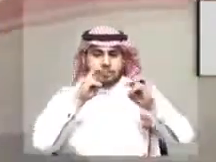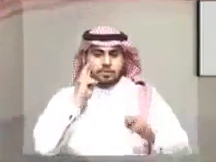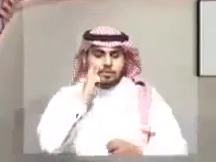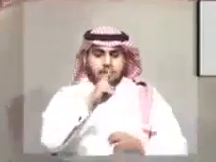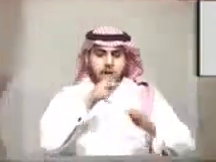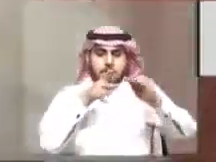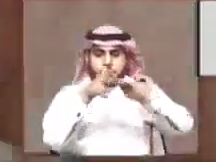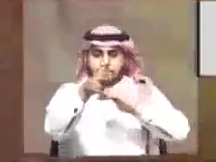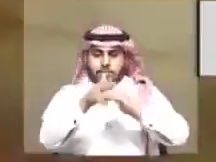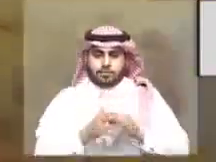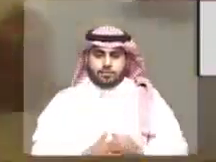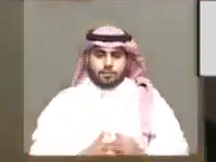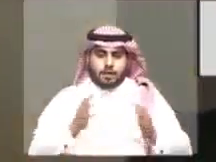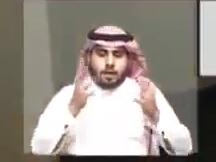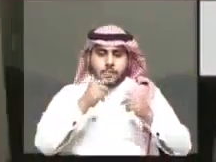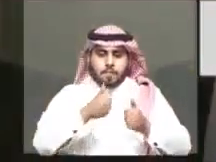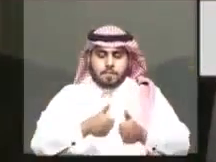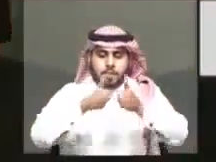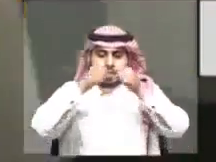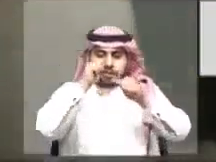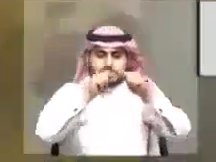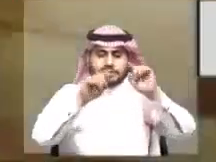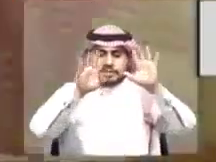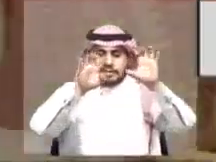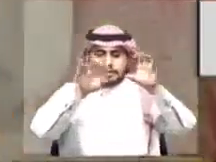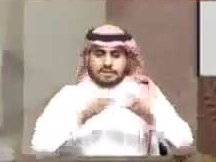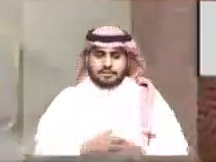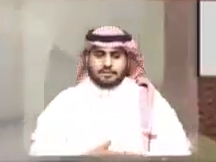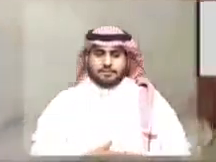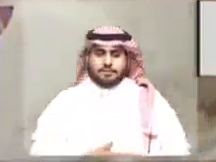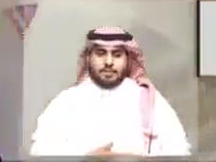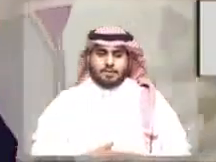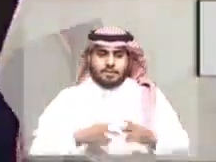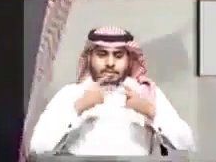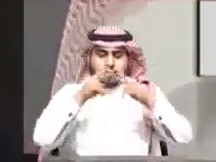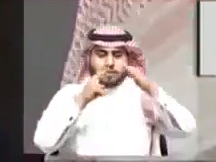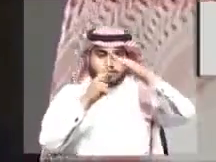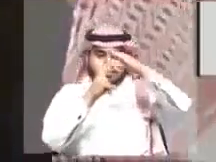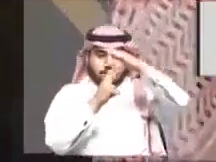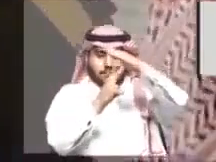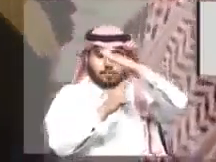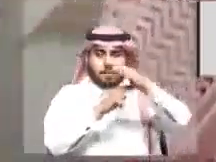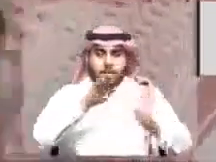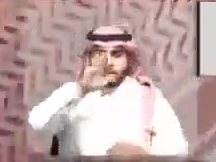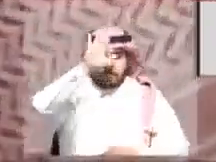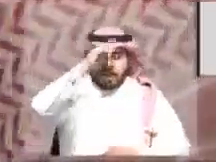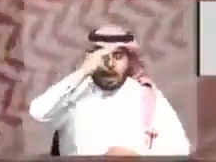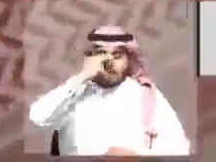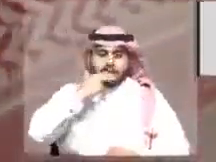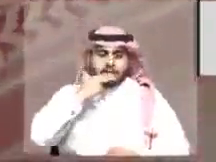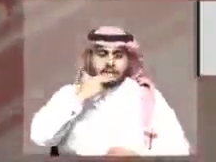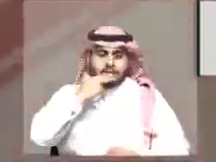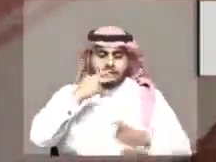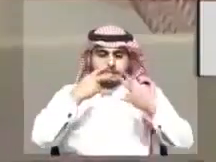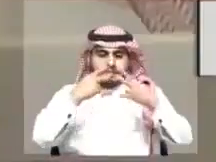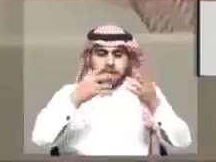إلى شرح عن المشروع الذي بلغت نسبة الإنجاز فيه 90%، والمتمثل في تنفيذ نفق على امتداد طريق الملك عبد العزيز